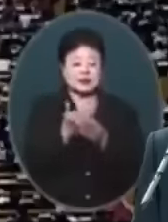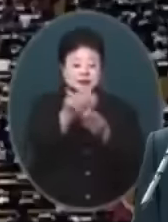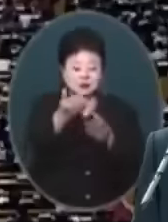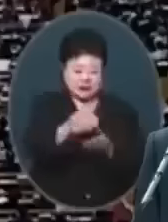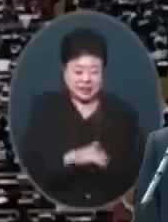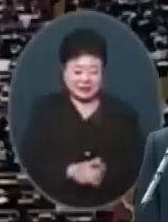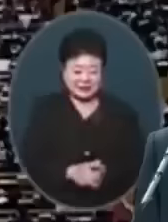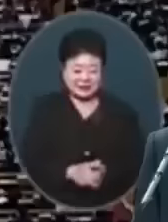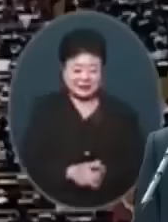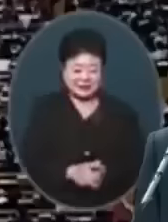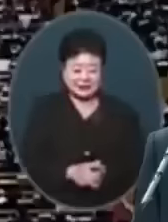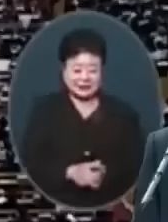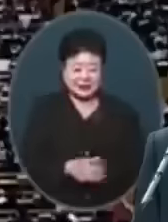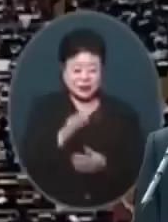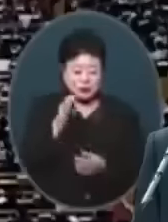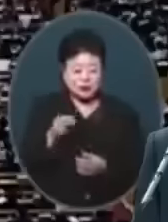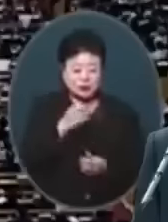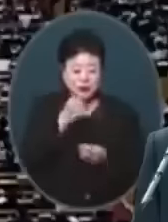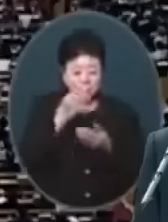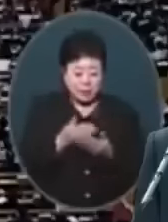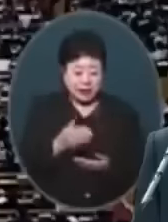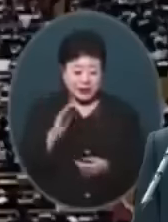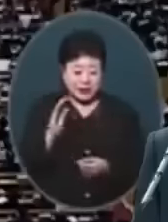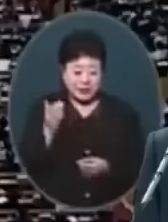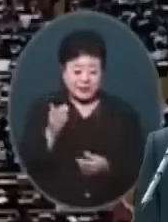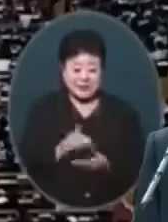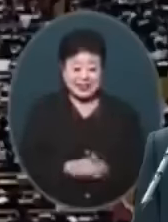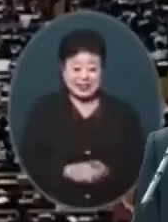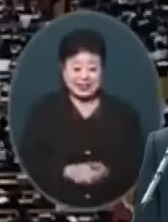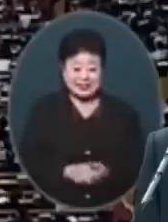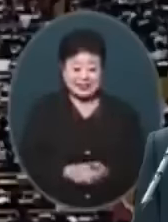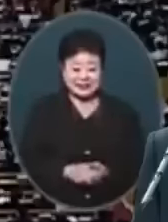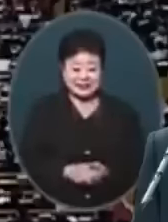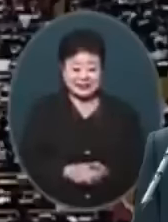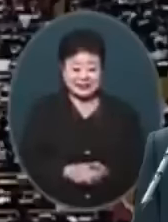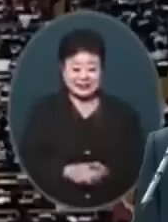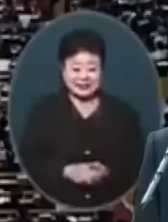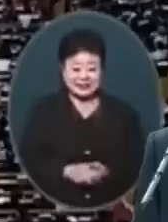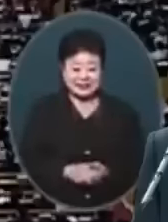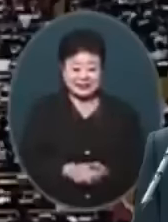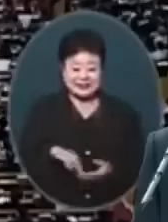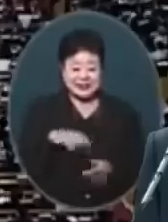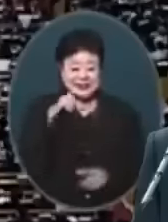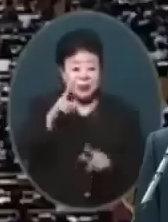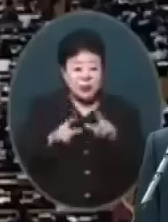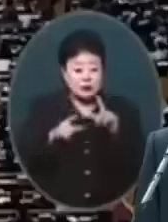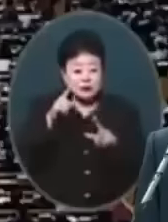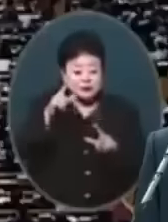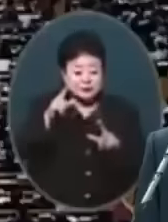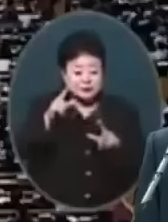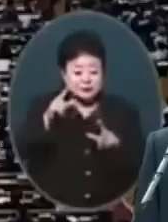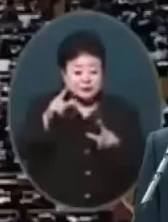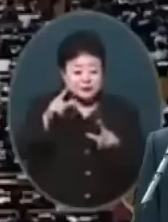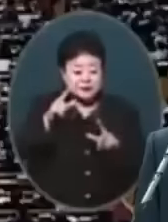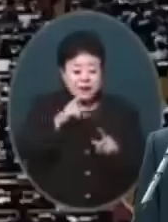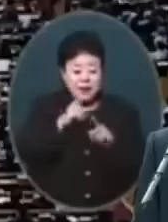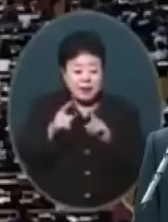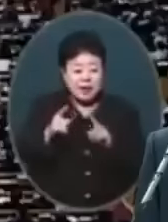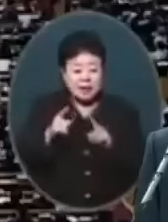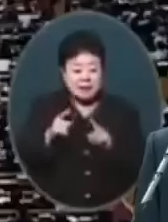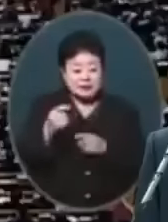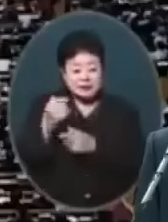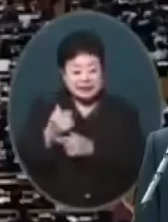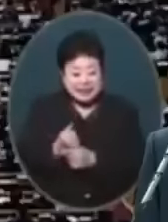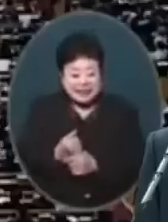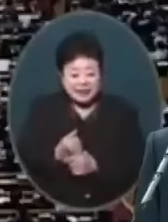되어 여러분 물질적으로 축복받게 되어 있는 것입니다. 그 자화상을 여러분 이 말씀에